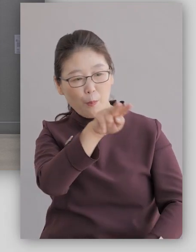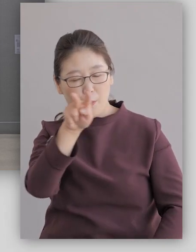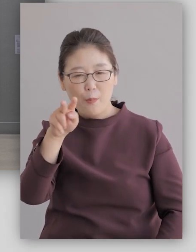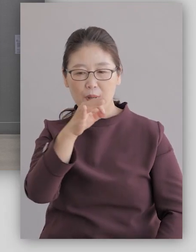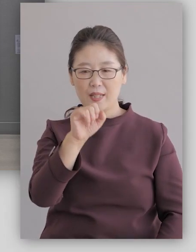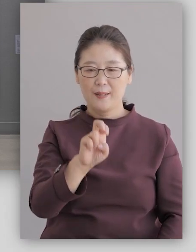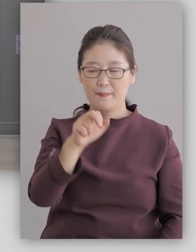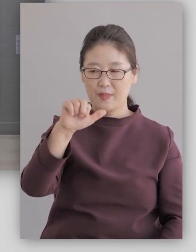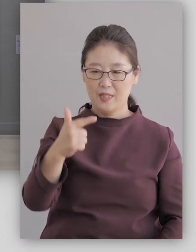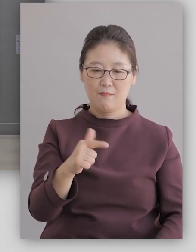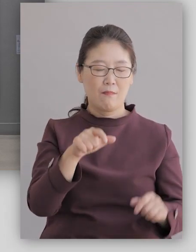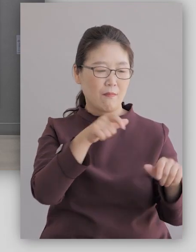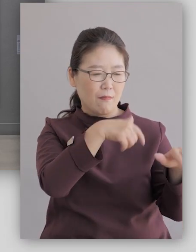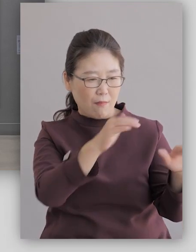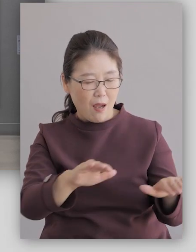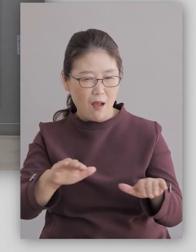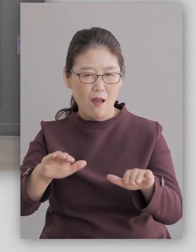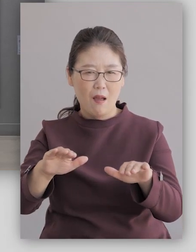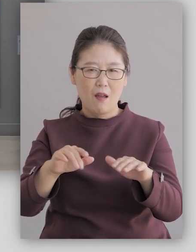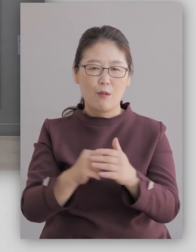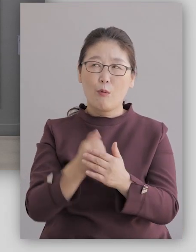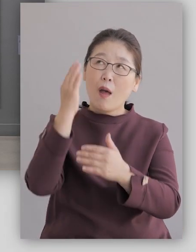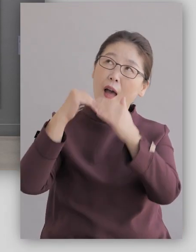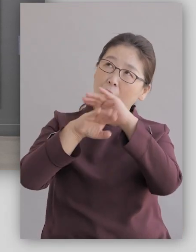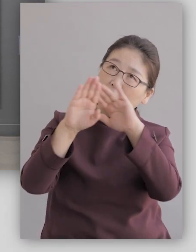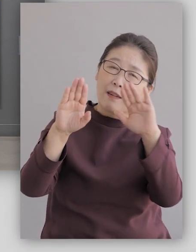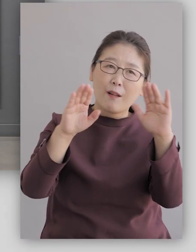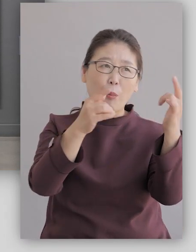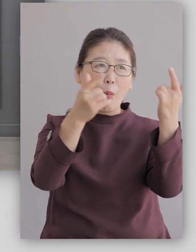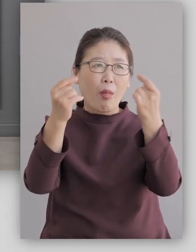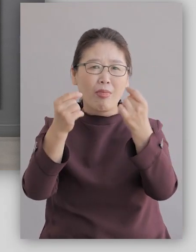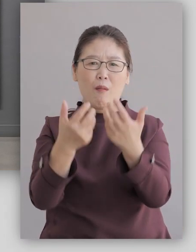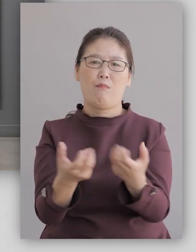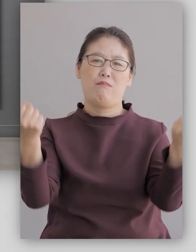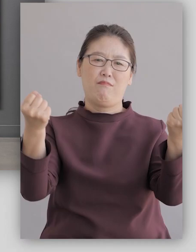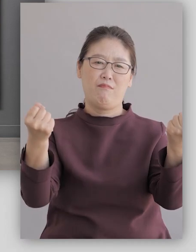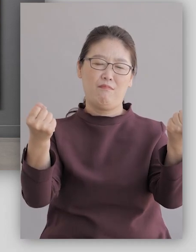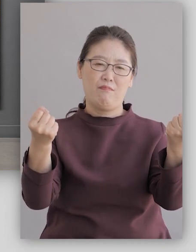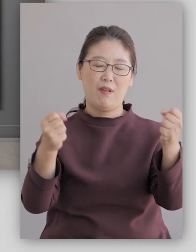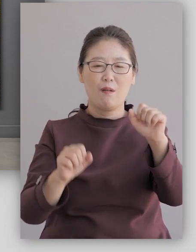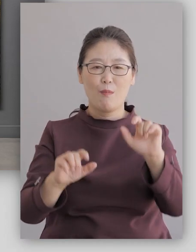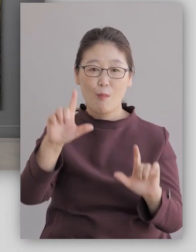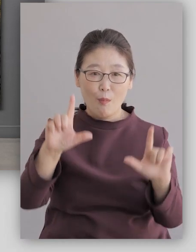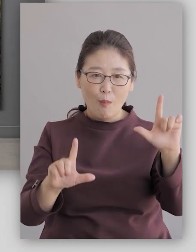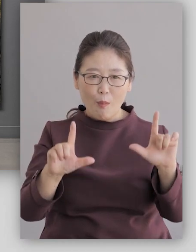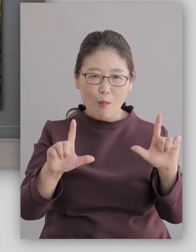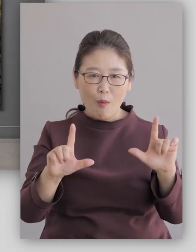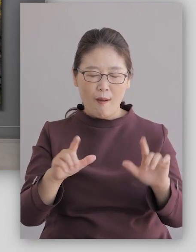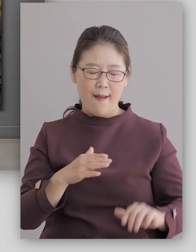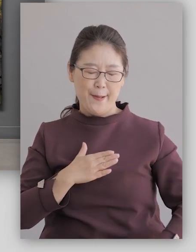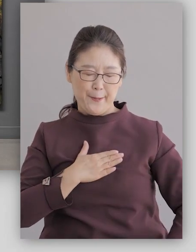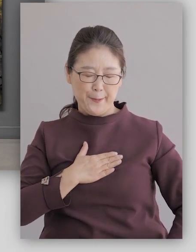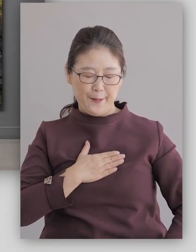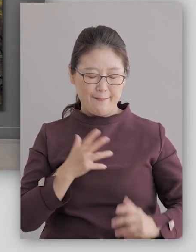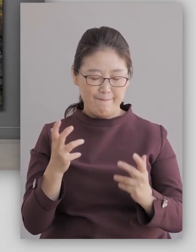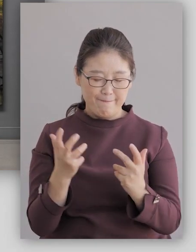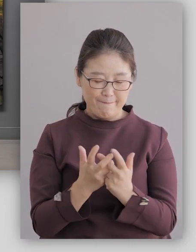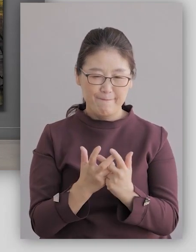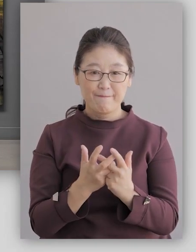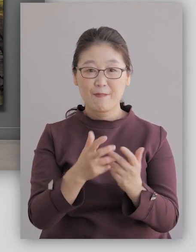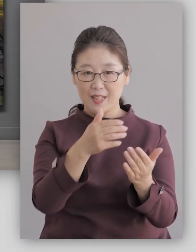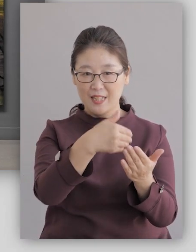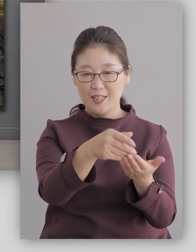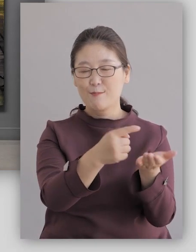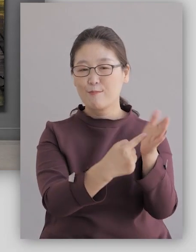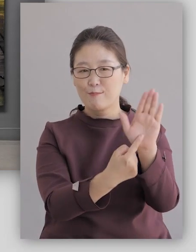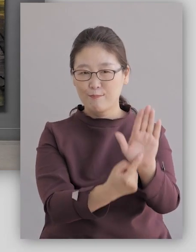임진강이나 분단된 하늘이나 이런 부분을 굉장히 풍부한 감성으로 이렇게 표현을 해